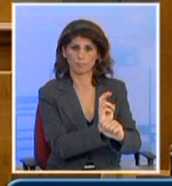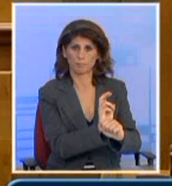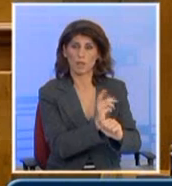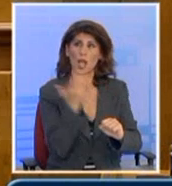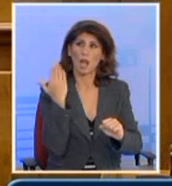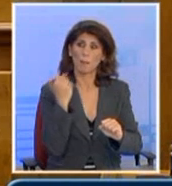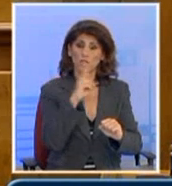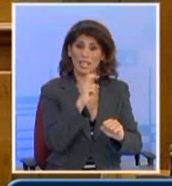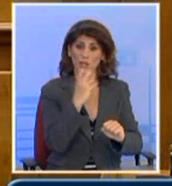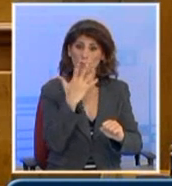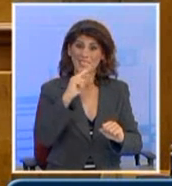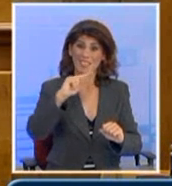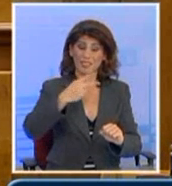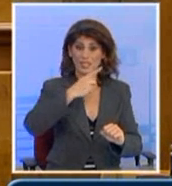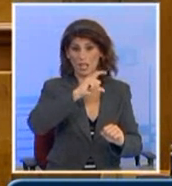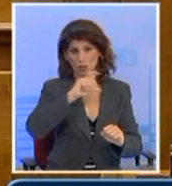από τα 25 δις